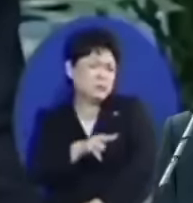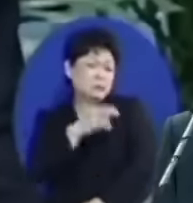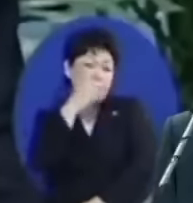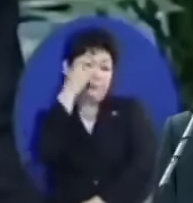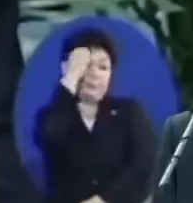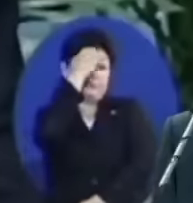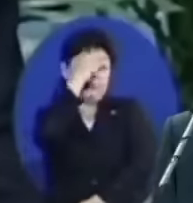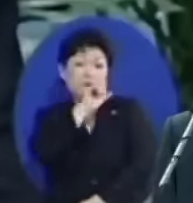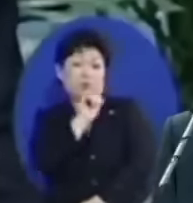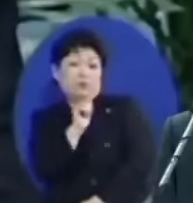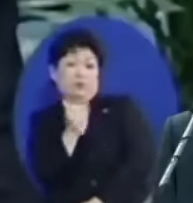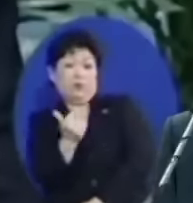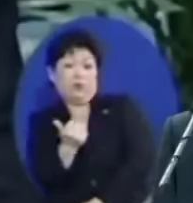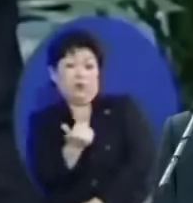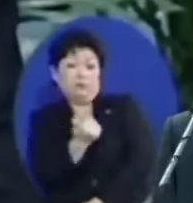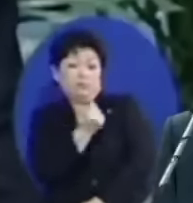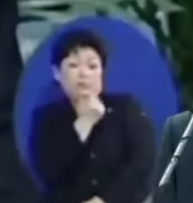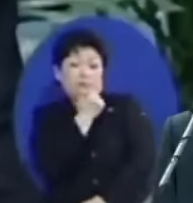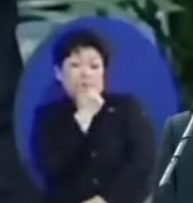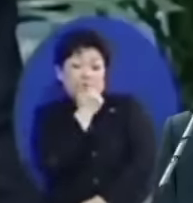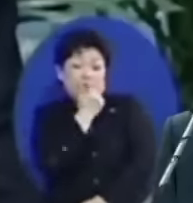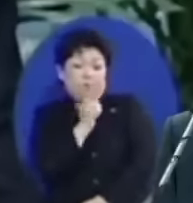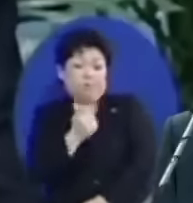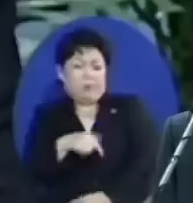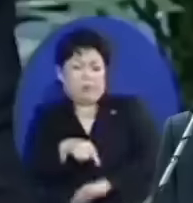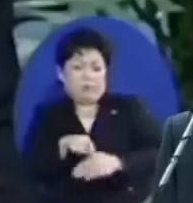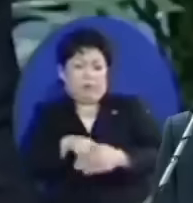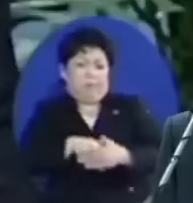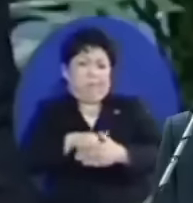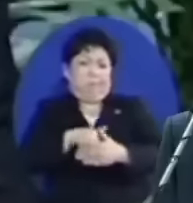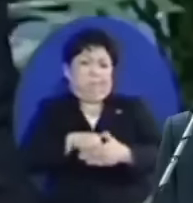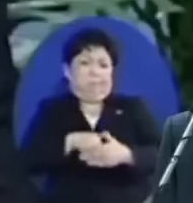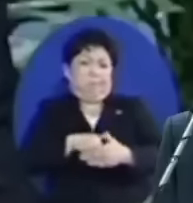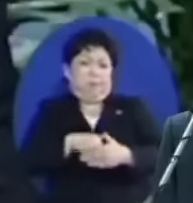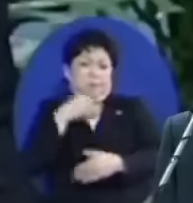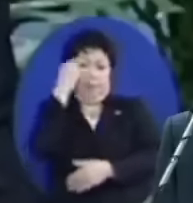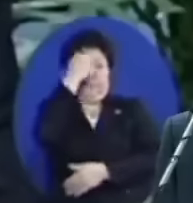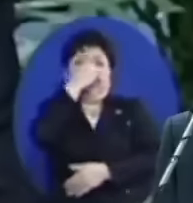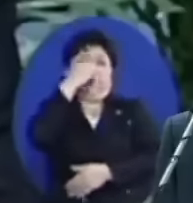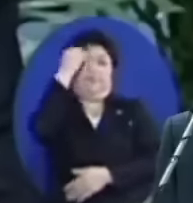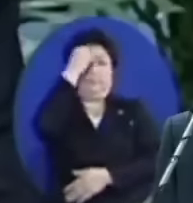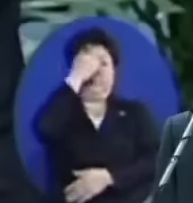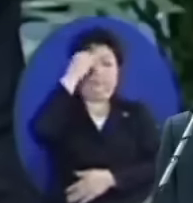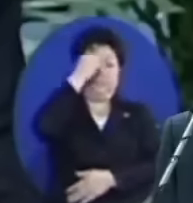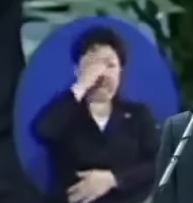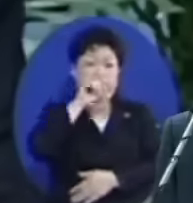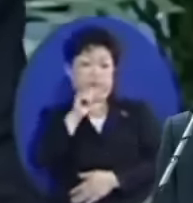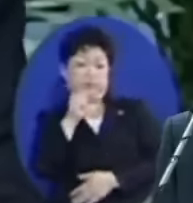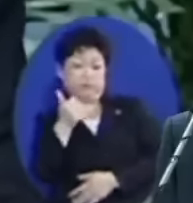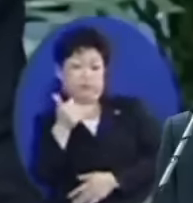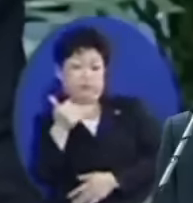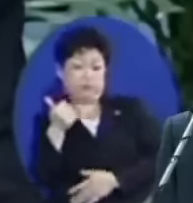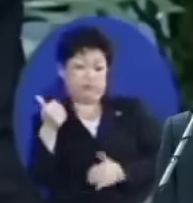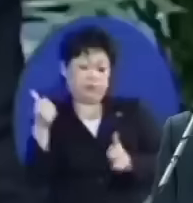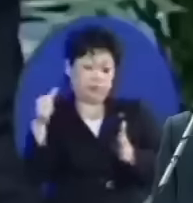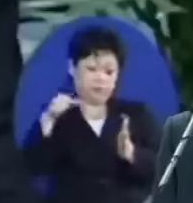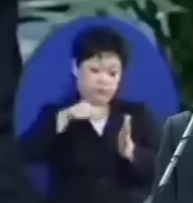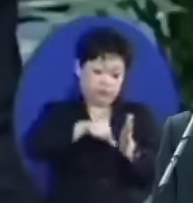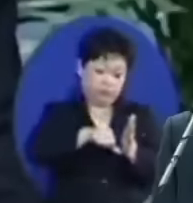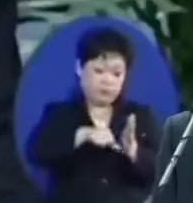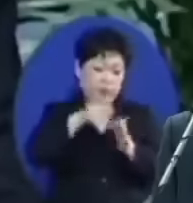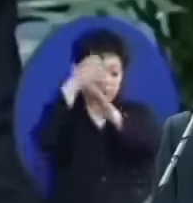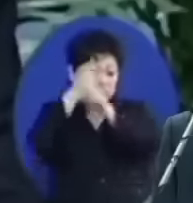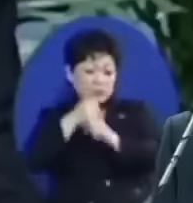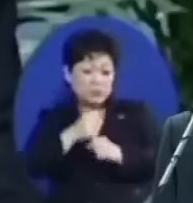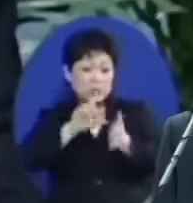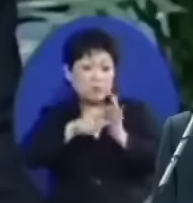그냥 죽게 됐습니다. 숨이 턱에 차고 심장이 뛰고 완전히 정신이 혼미해지고 죽게 되어서 큰일 났습니다. 의지할 데가